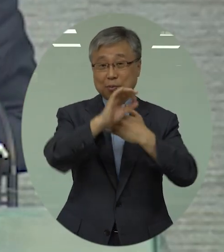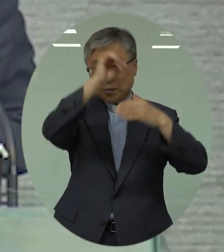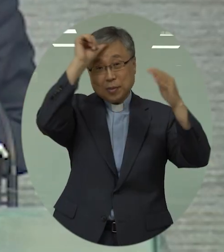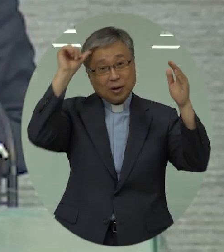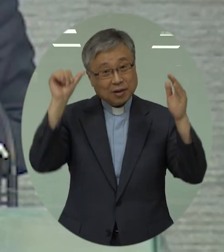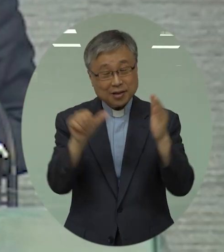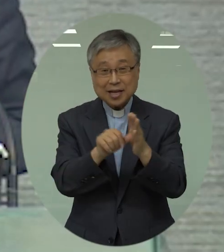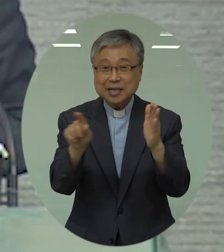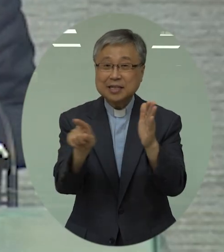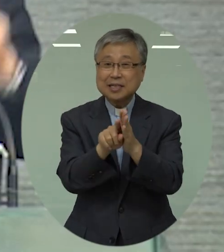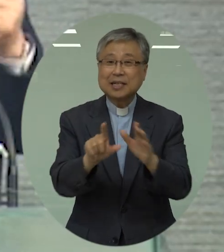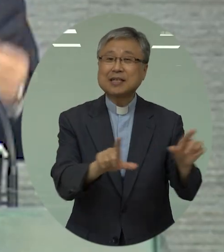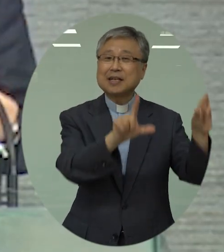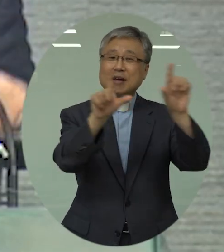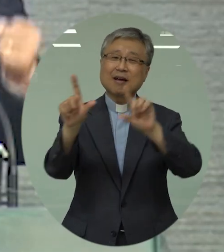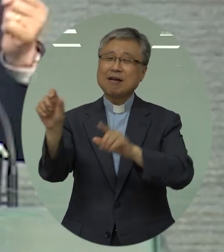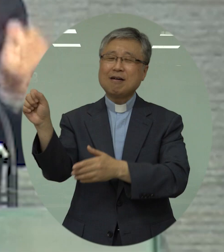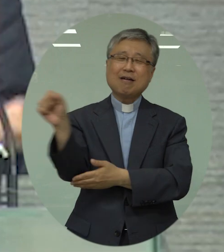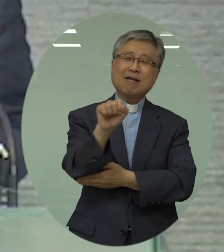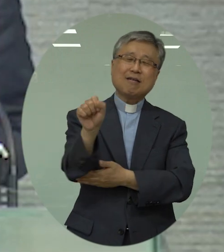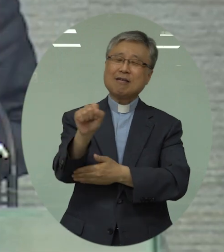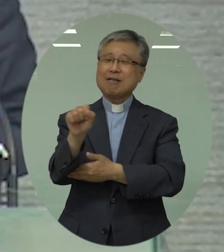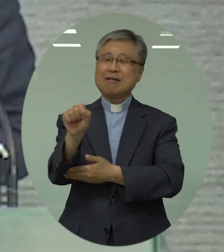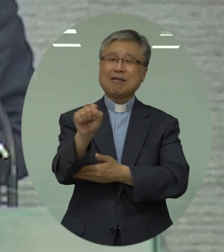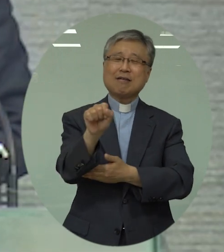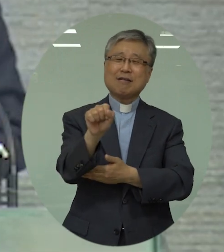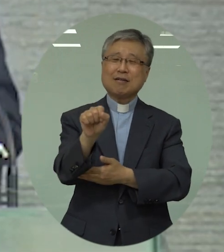신앙생활이 흔들려요. 그래서 거기서부터 가르쳐야 돼요.